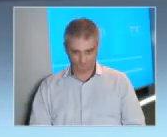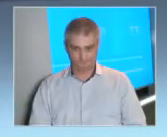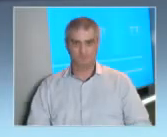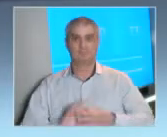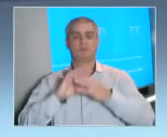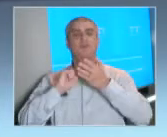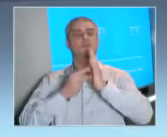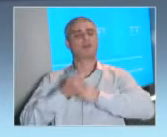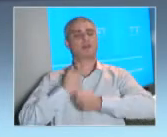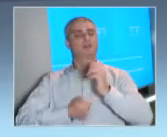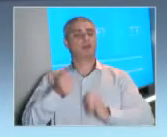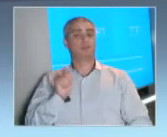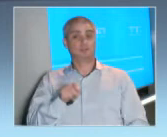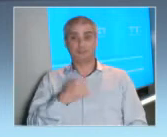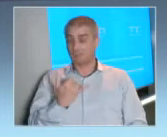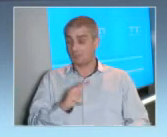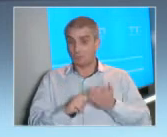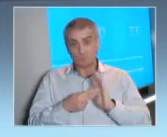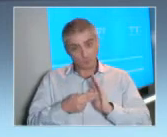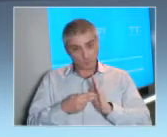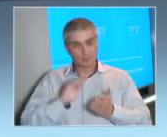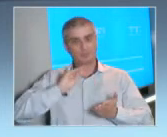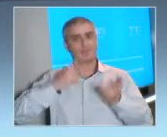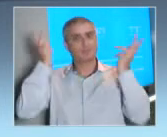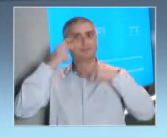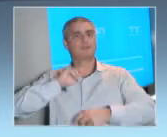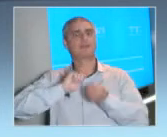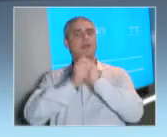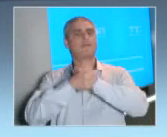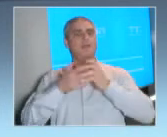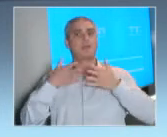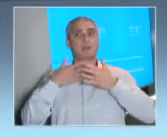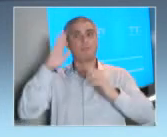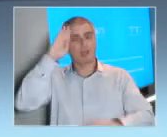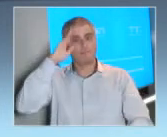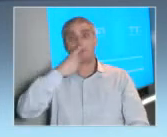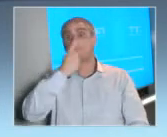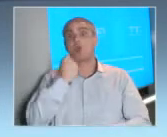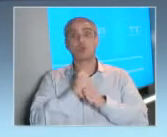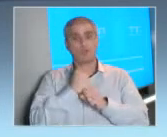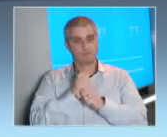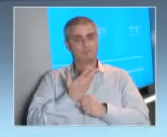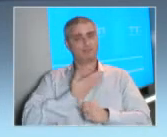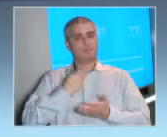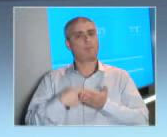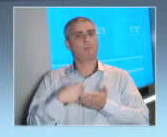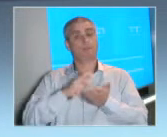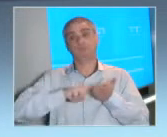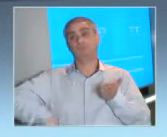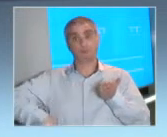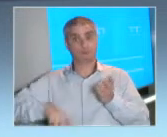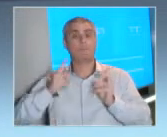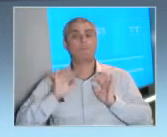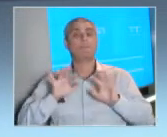המדד, תוכנית הכלכלה של ערוץ כנסת. היום בתוכנית נחתם הסכם רפורמה בנמל חיפה. מאות עובדים יזכו לפיצויי פרישה